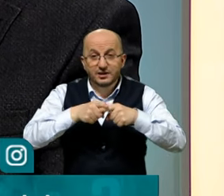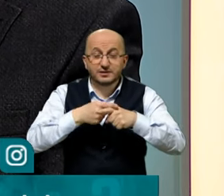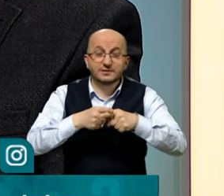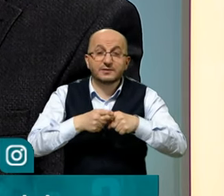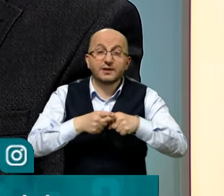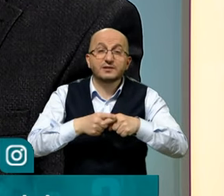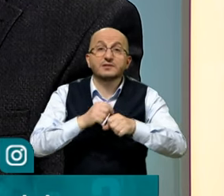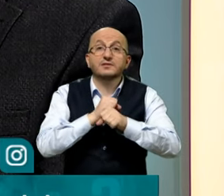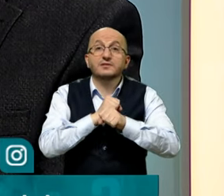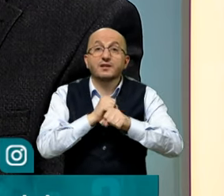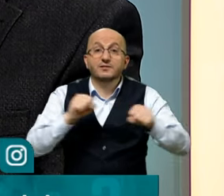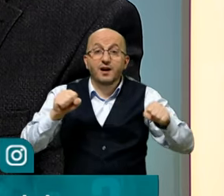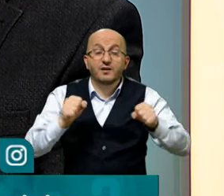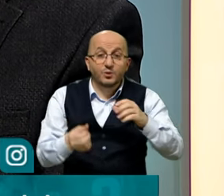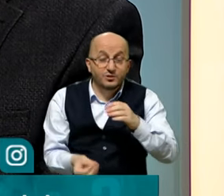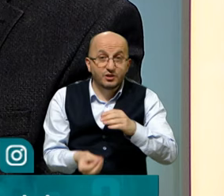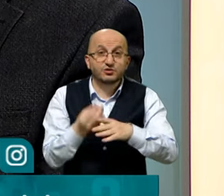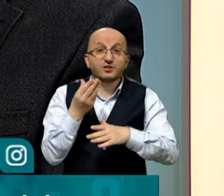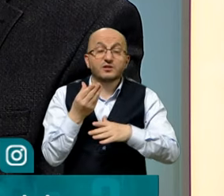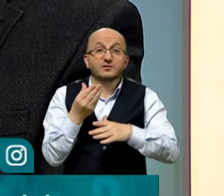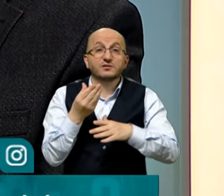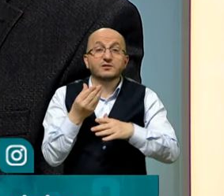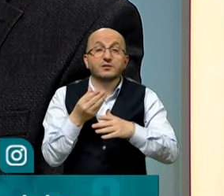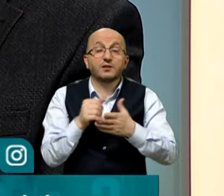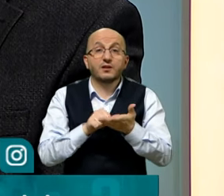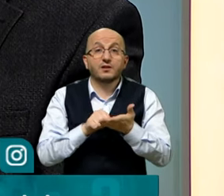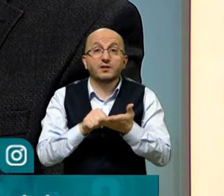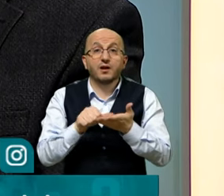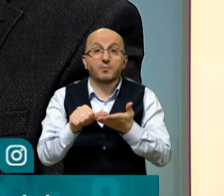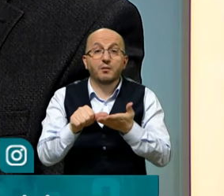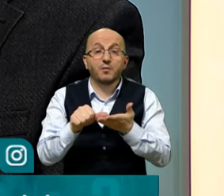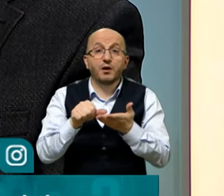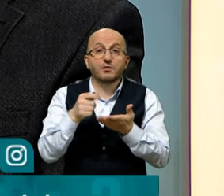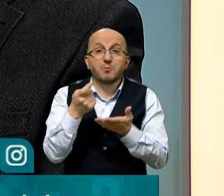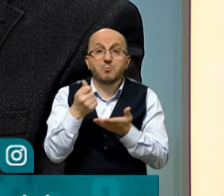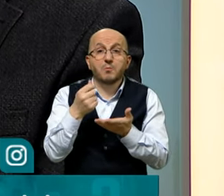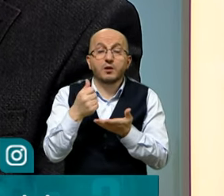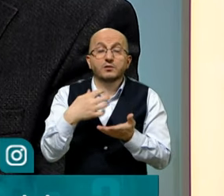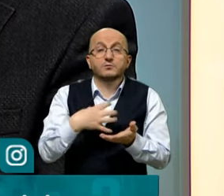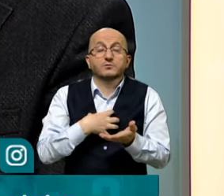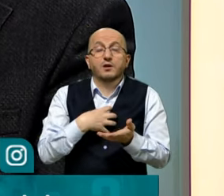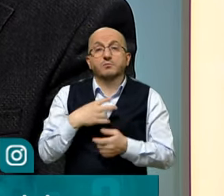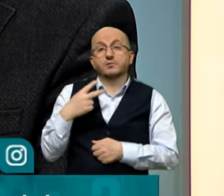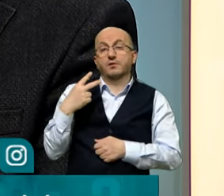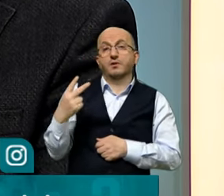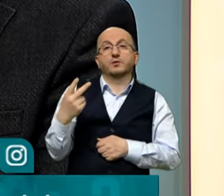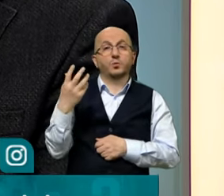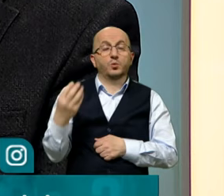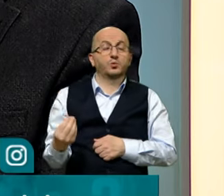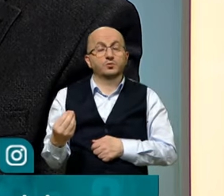da zarar meydana gelirse bu zarar tamamen sermaye sahibine ait olur İslam Hukuku açısından